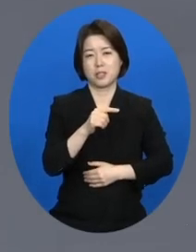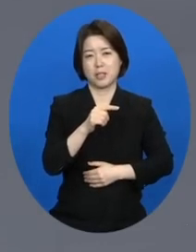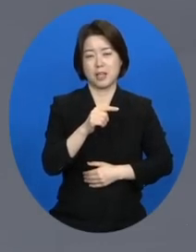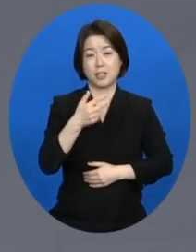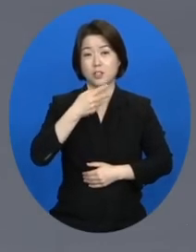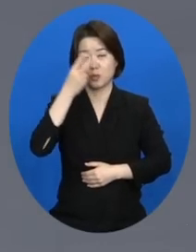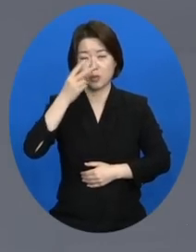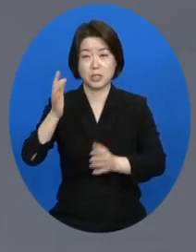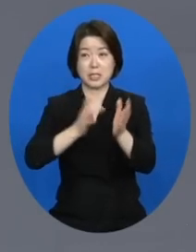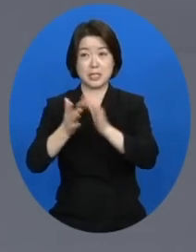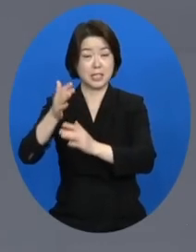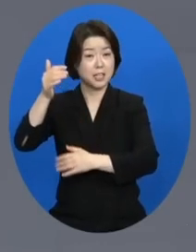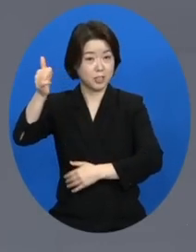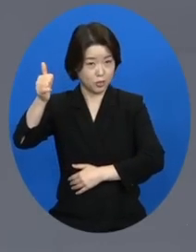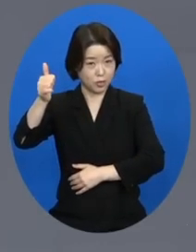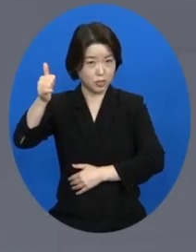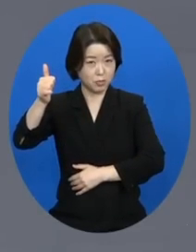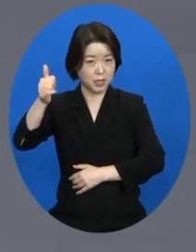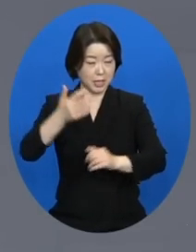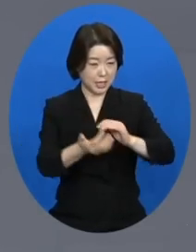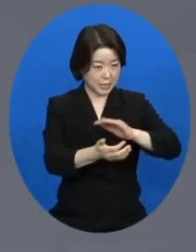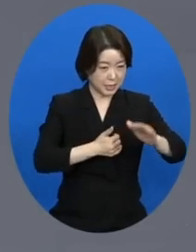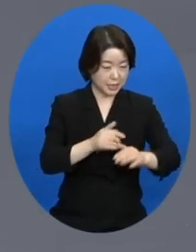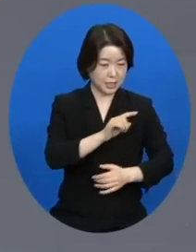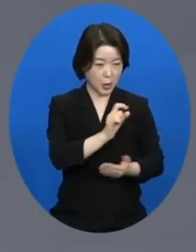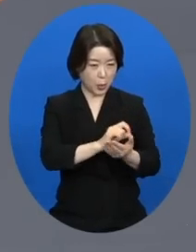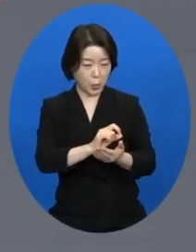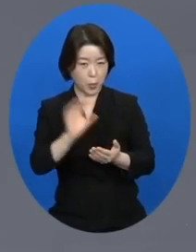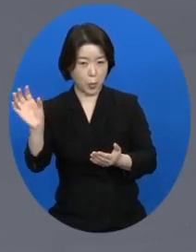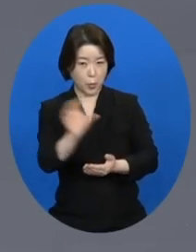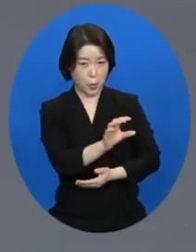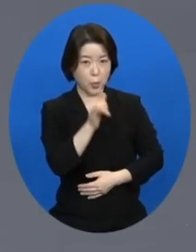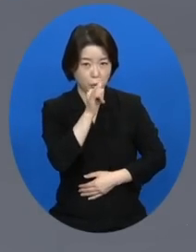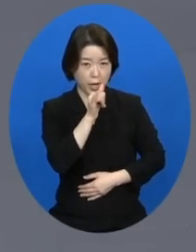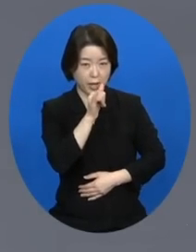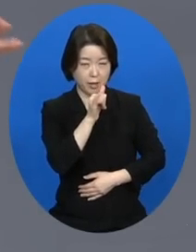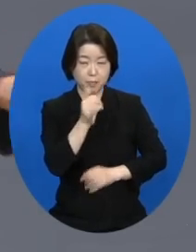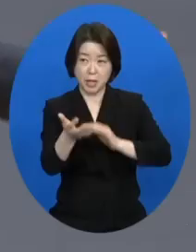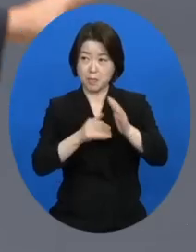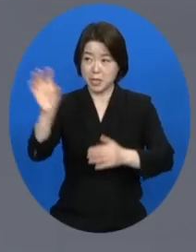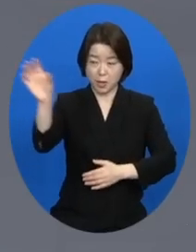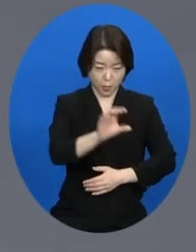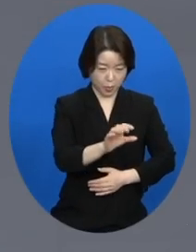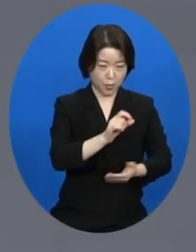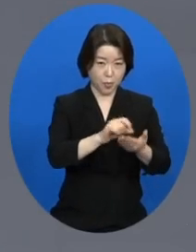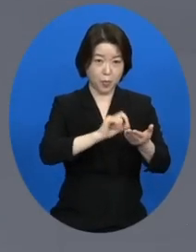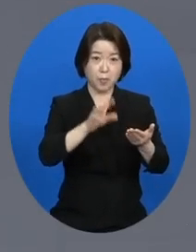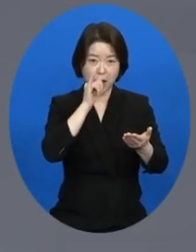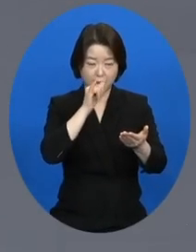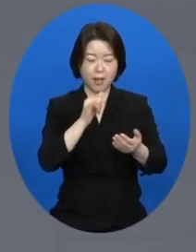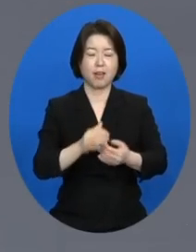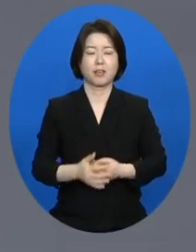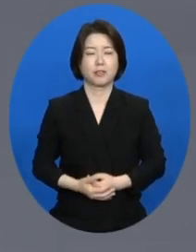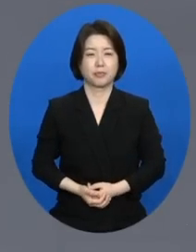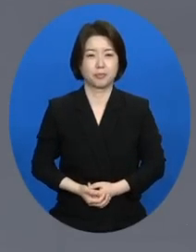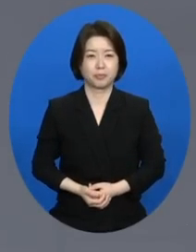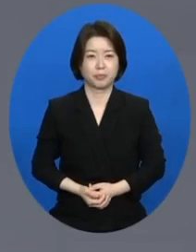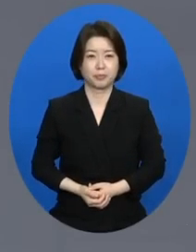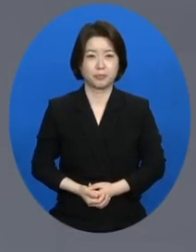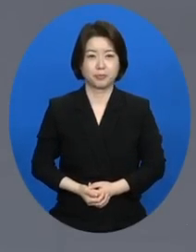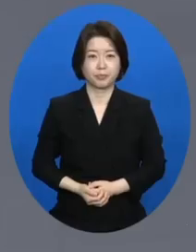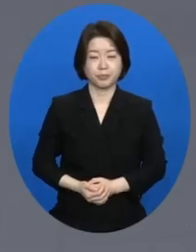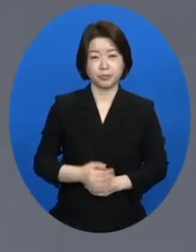요셉이신 예수님의 바로 스케치였습니다. 스케치. 우리가 이미지를 보면 이게 스케치 이미지가